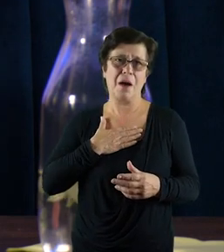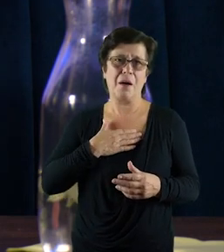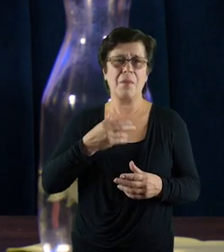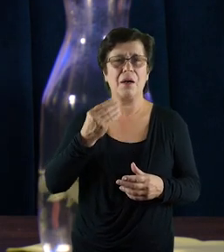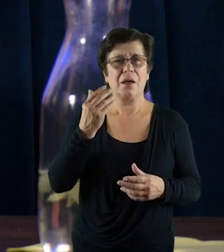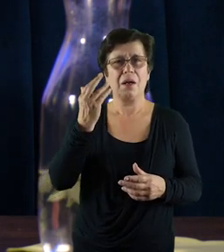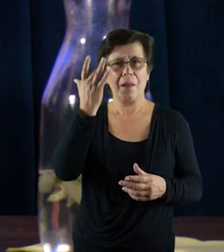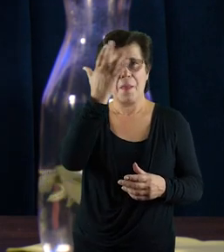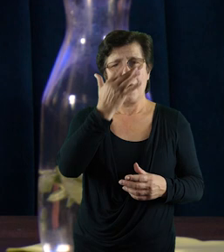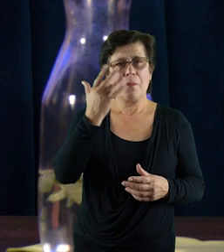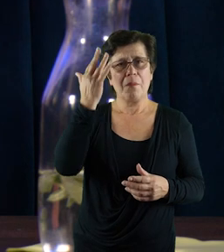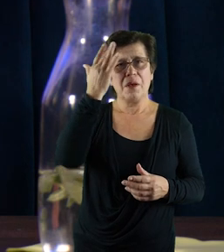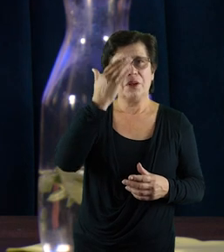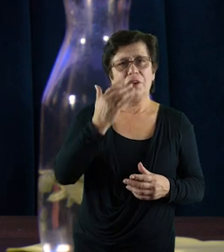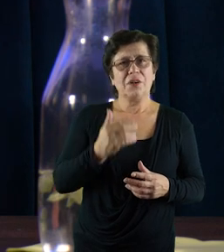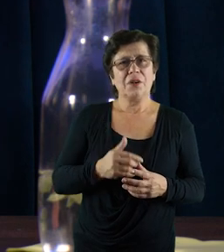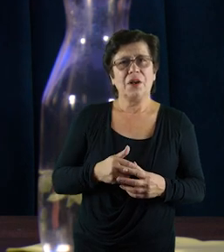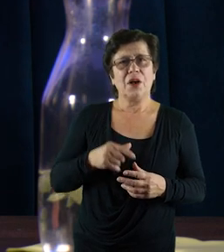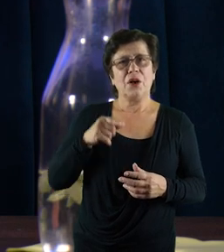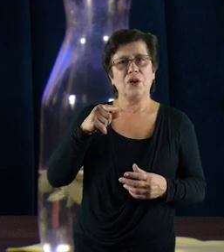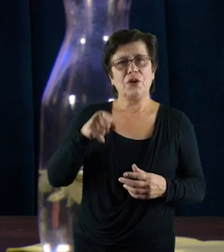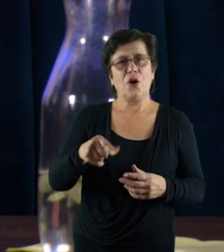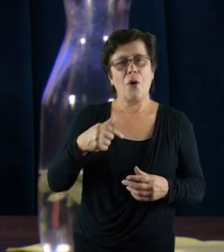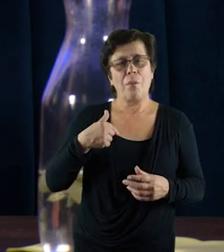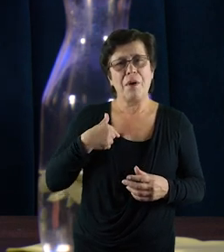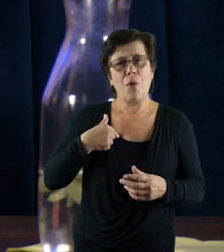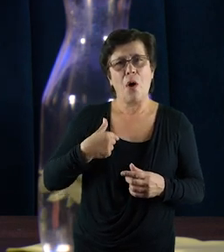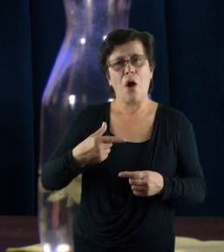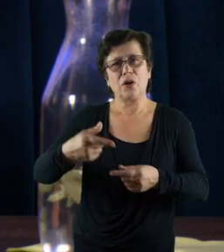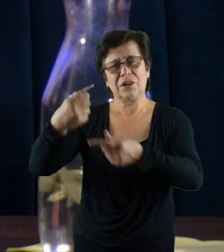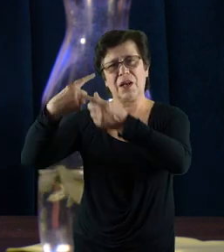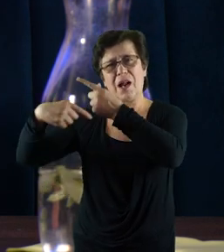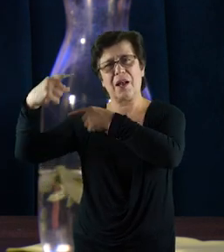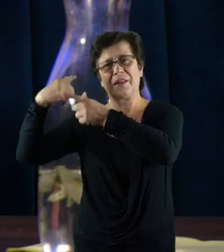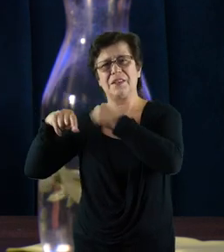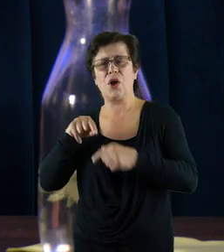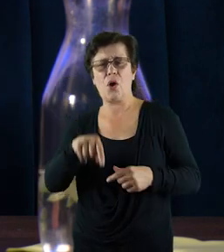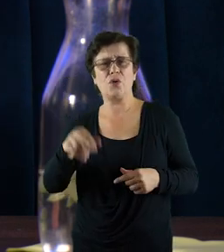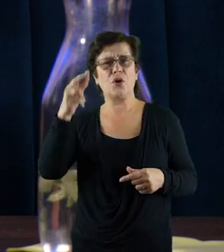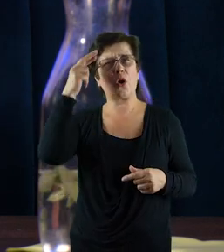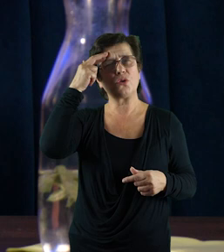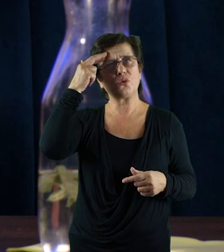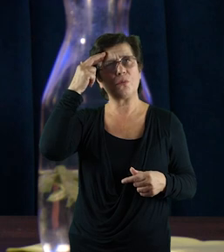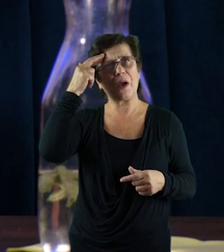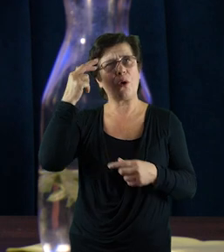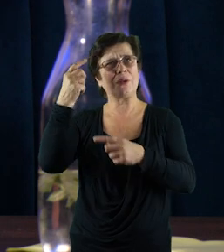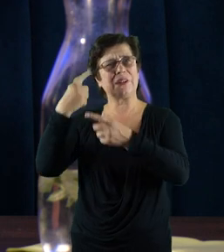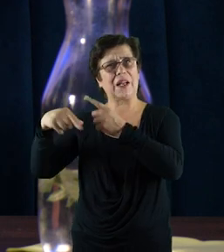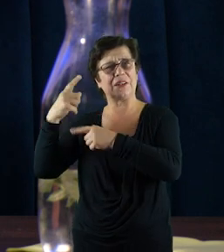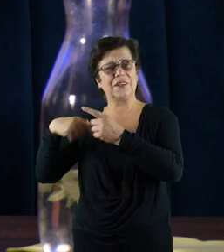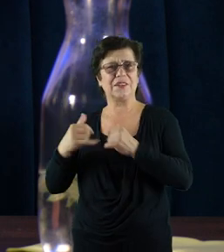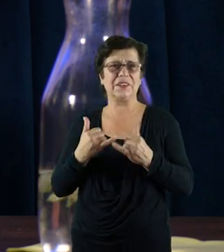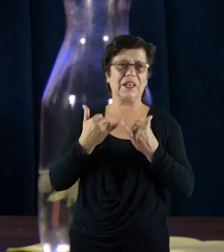że to było jego kontynuowanie pewnej tradycji. On rozumiał tradycję w taki sposób, nie to, co ja biorę